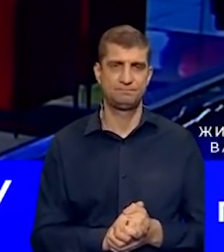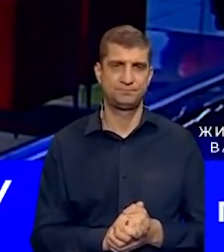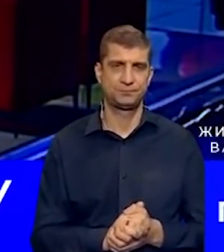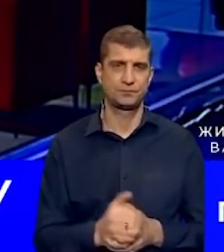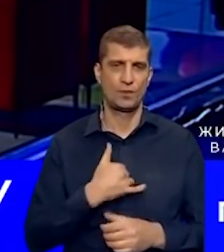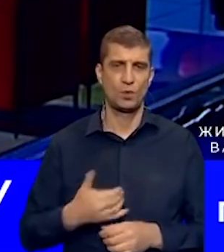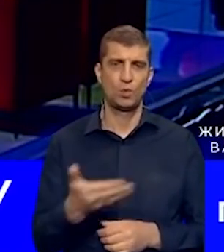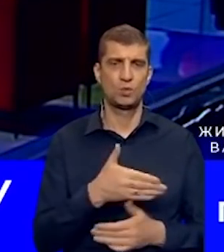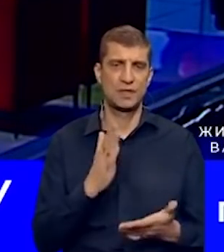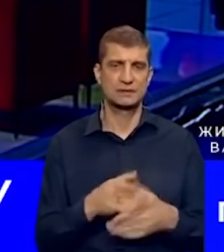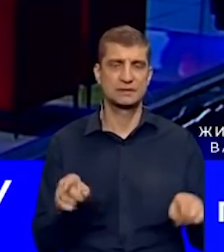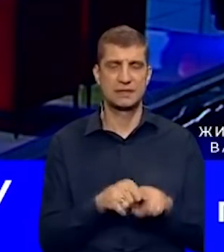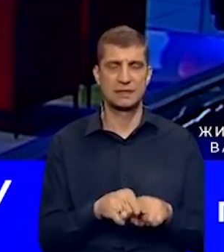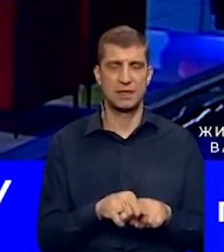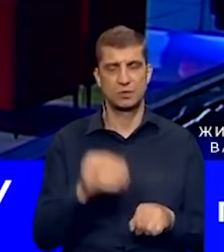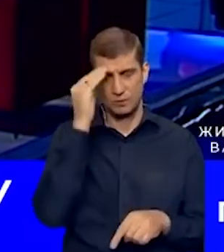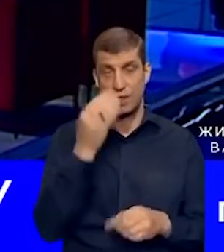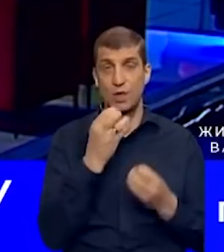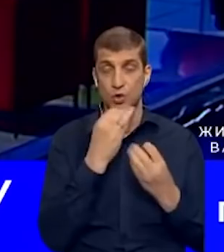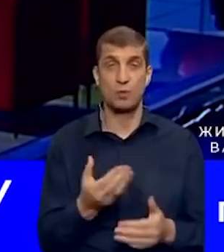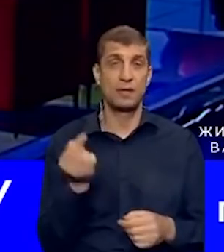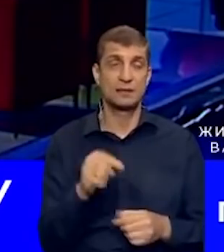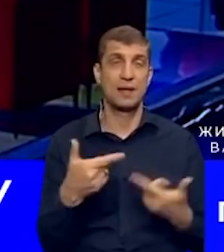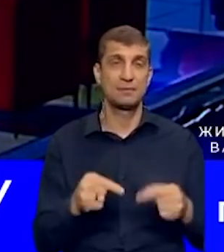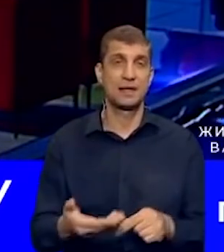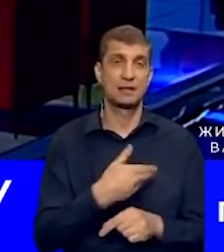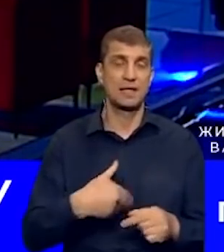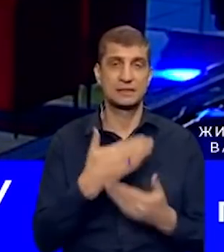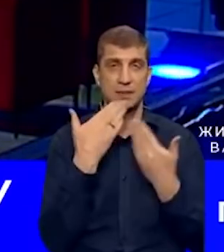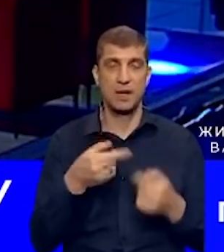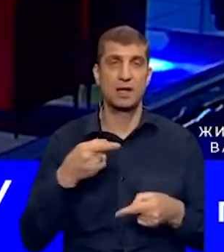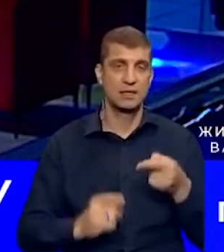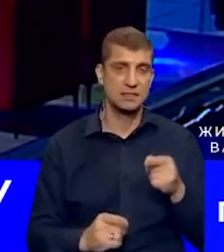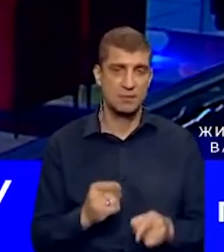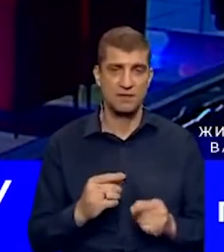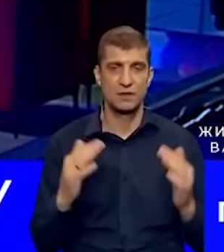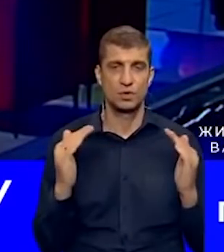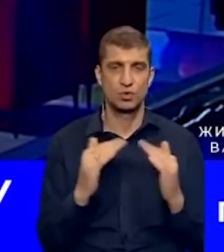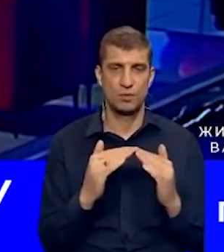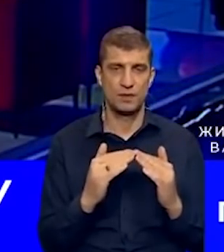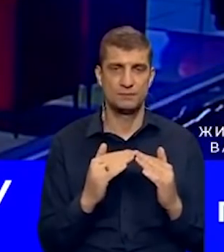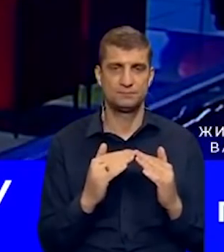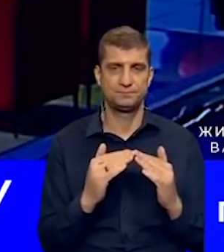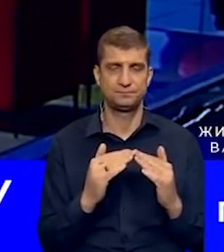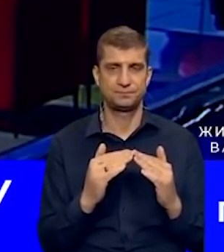у нас є така думка, що добре там, де нас немає. Але насправді вдома все